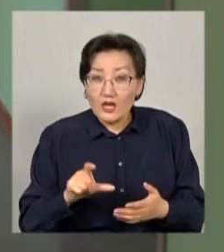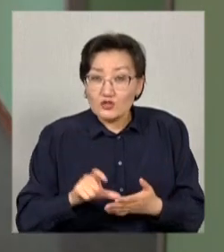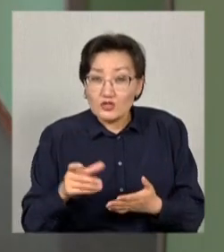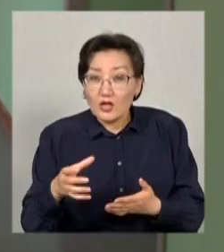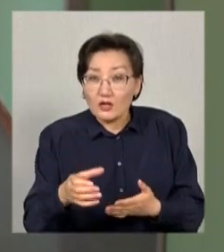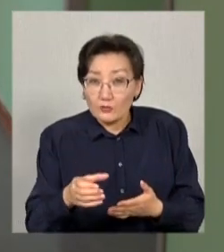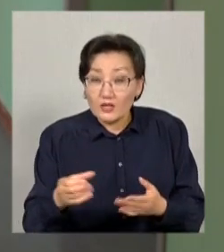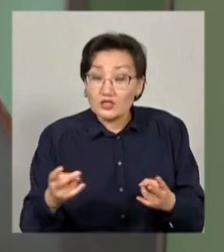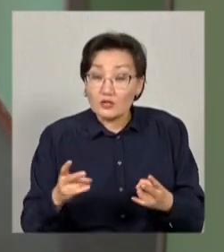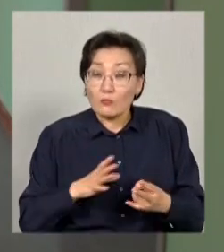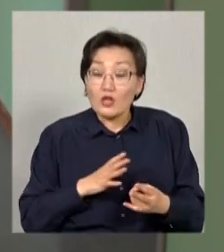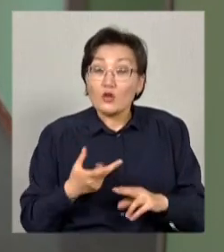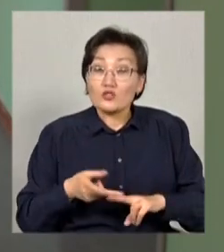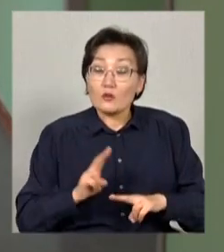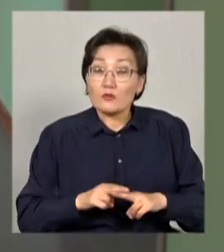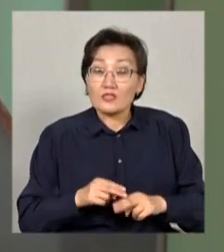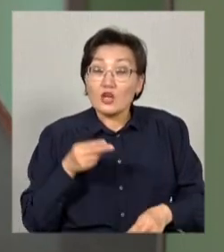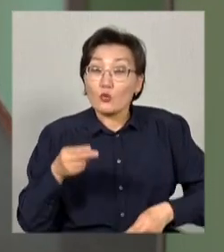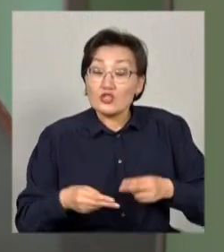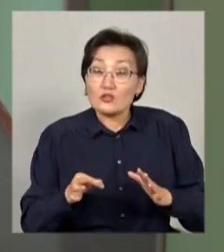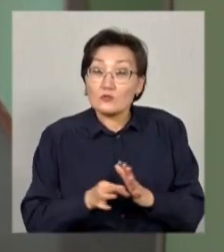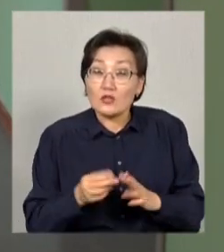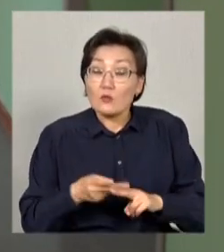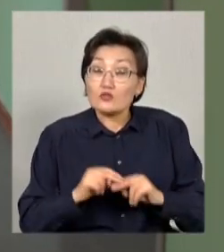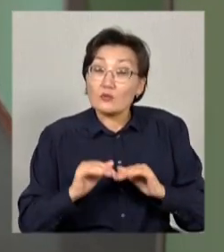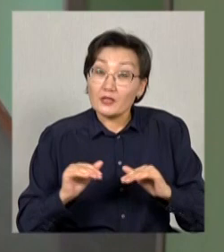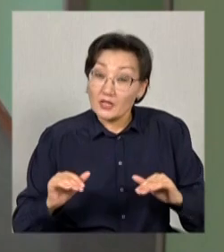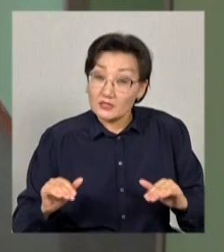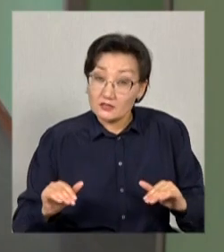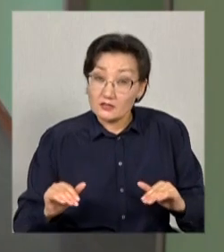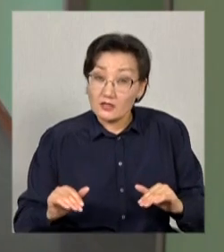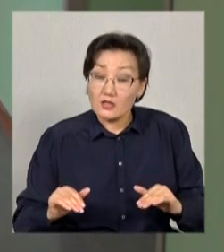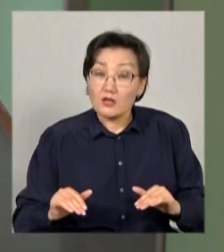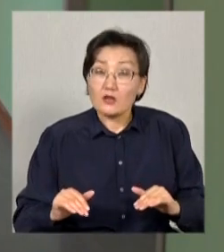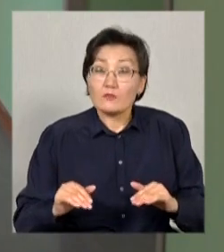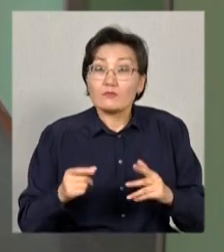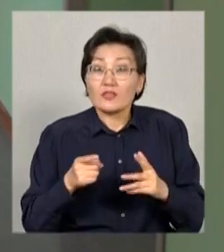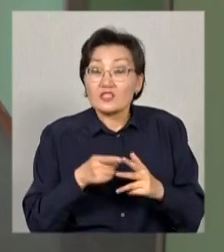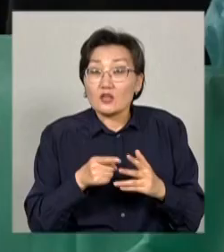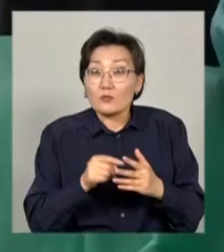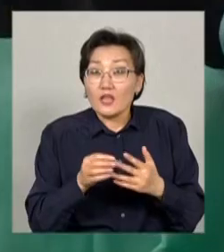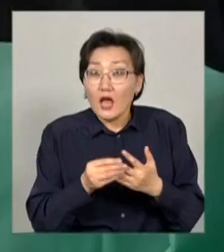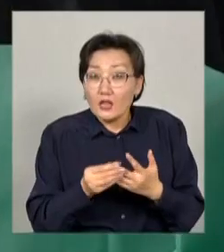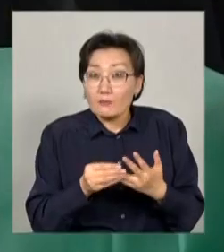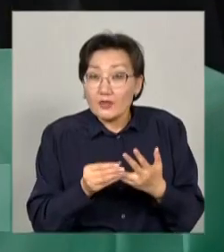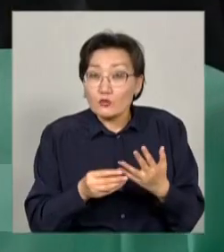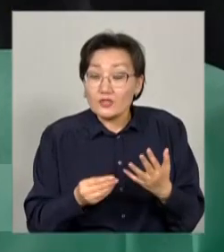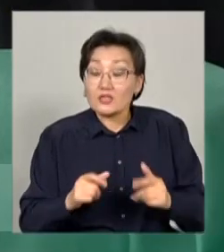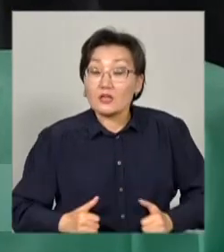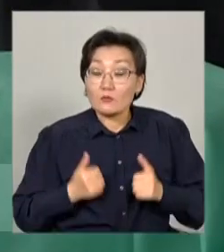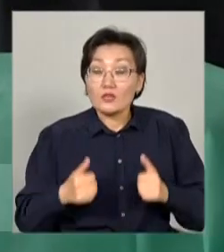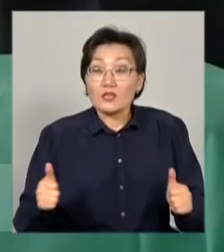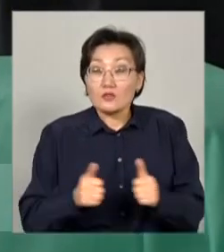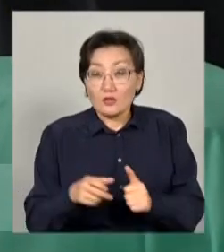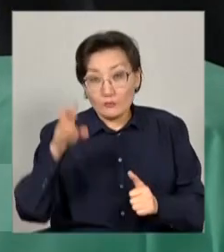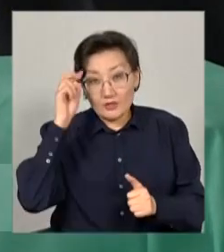қажет болады. Біздің осы отаның мақсаты сол балалардың аяқтарын ашып беруге тырысамыз. Көршелден Алматыға